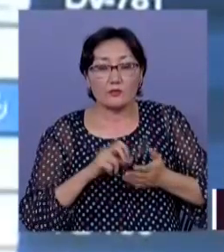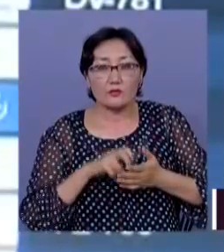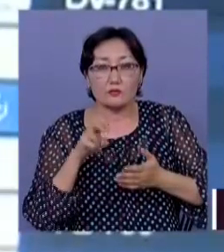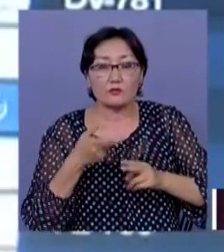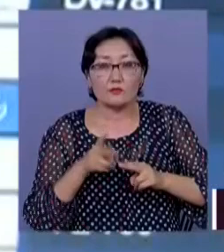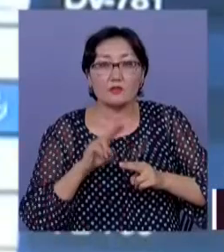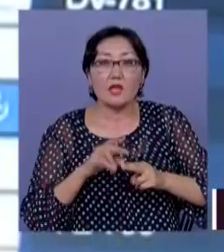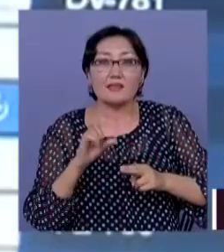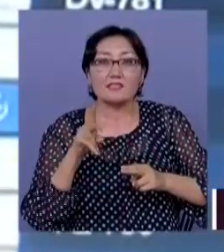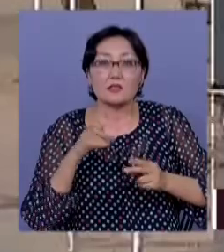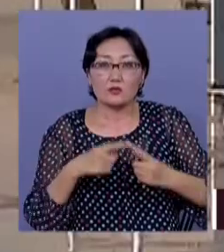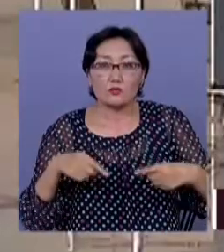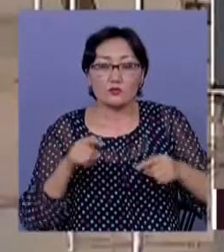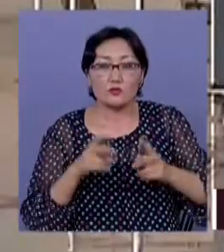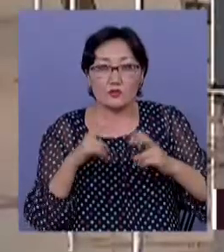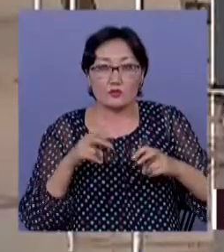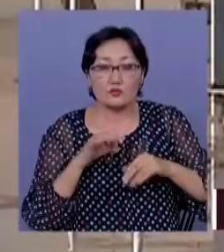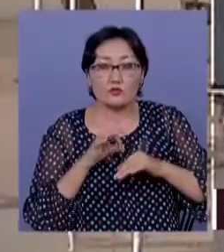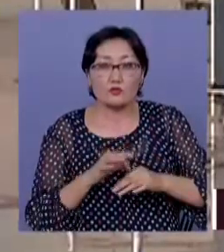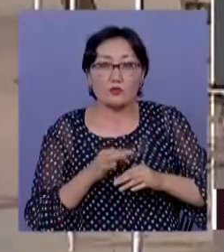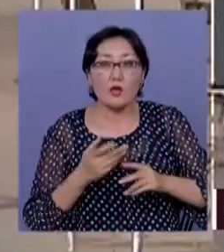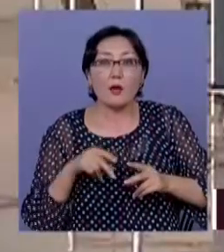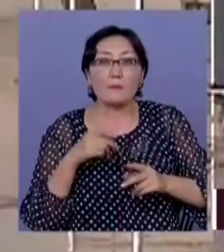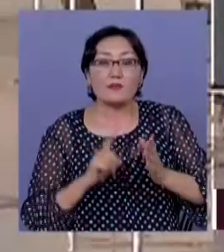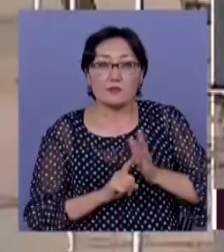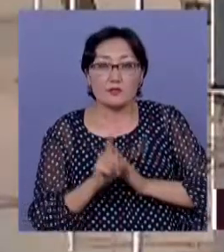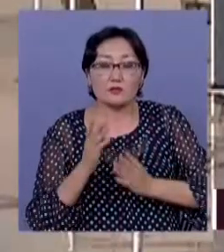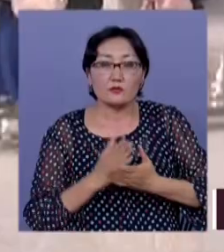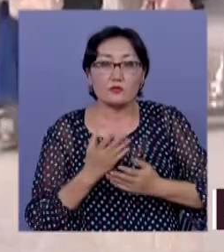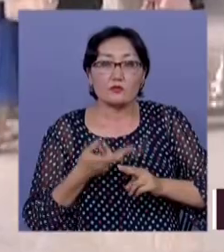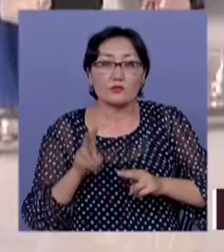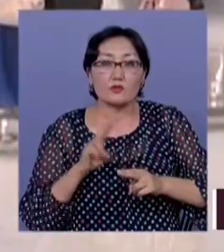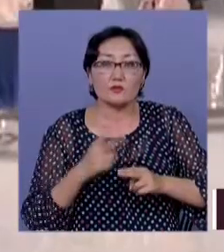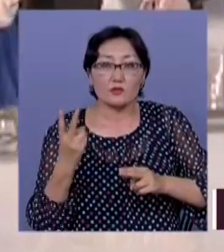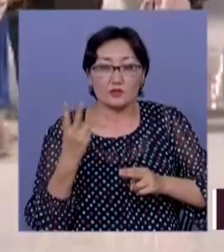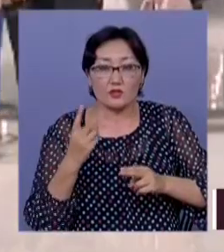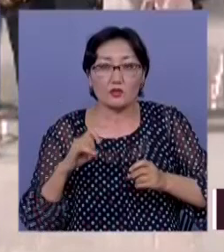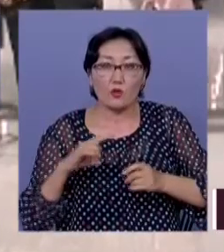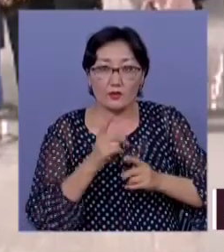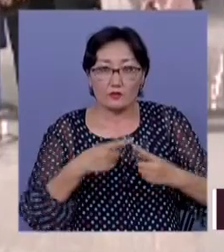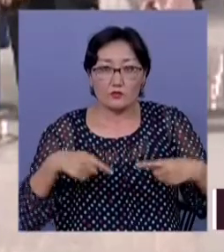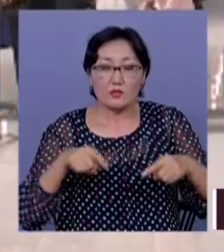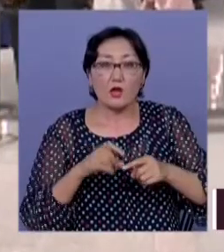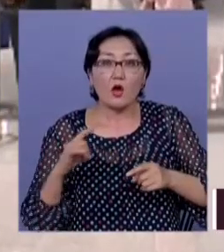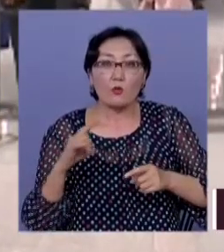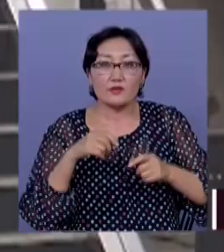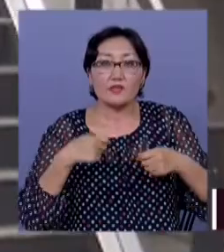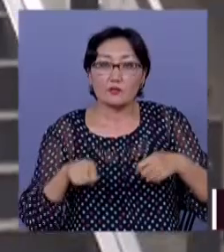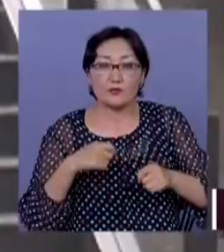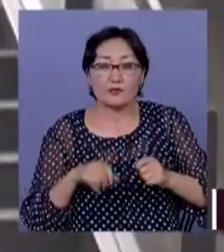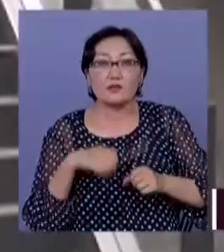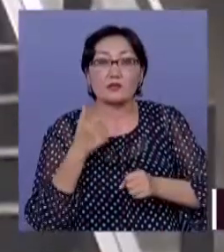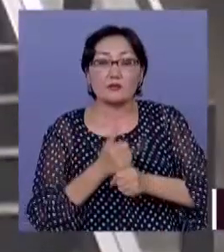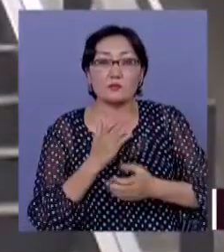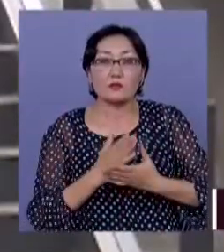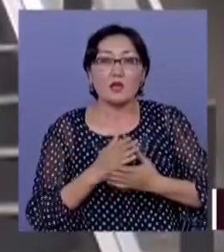Астана және Скат компанияларына тексеріс жүргізуге бастамашылық етіп отыр. Себебі дәл осы екі әуе тасымалдаушы әуе нарығында басымырақ. Атап